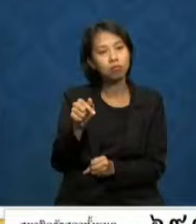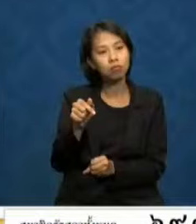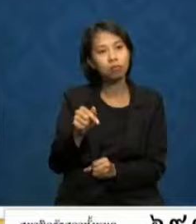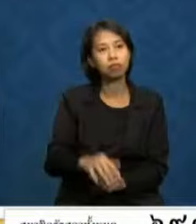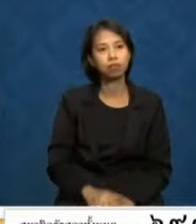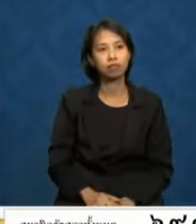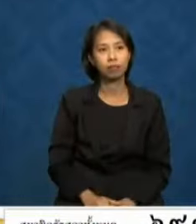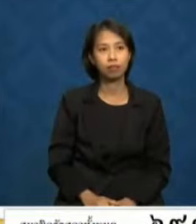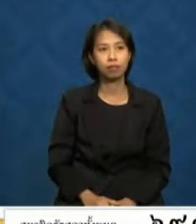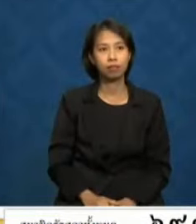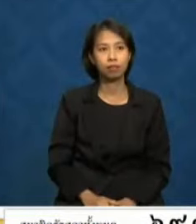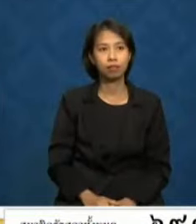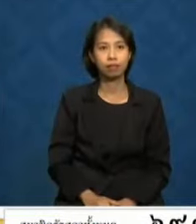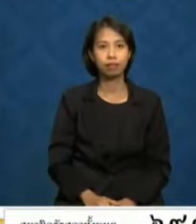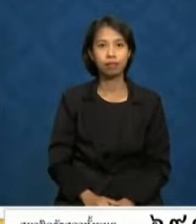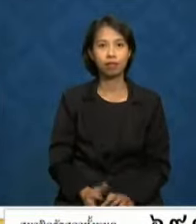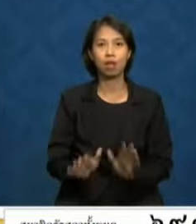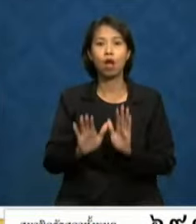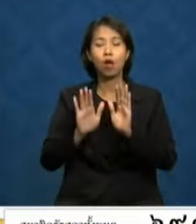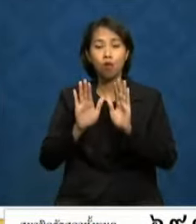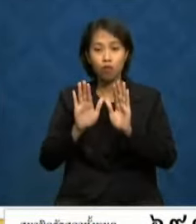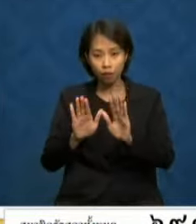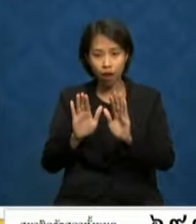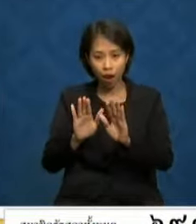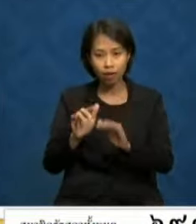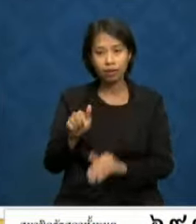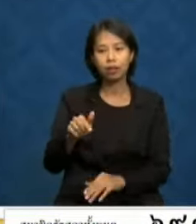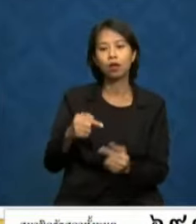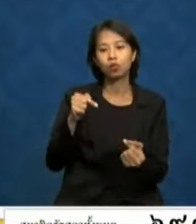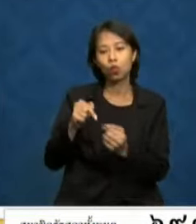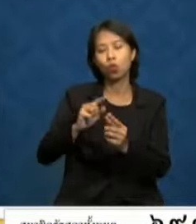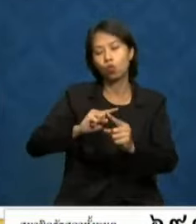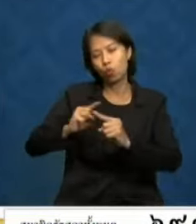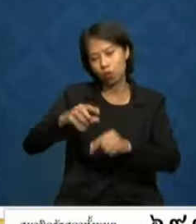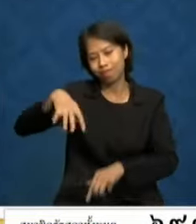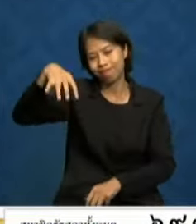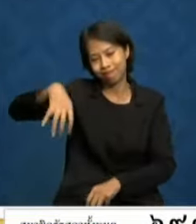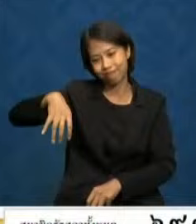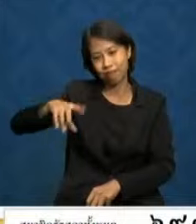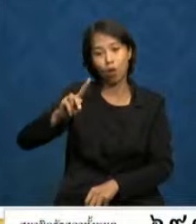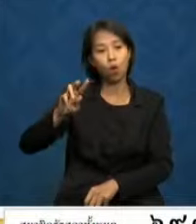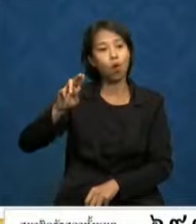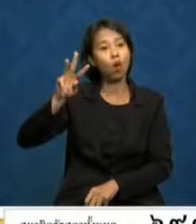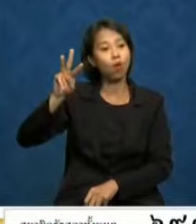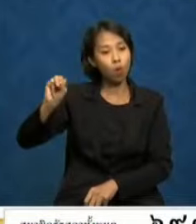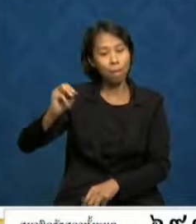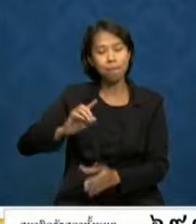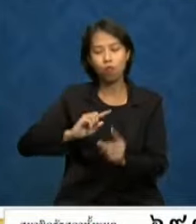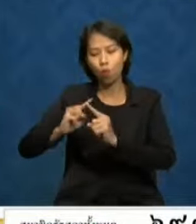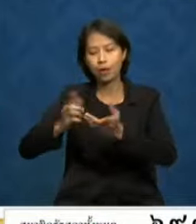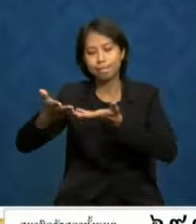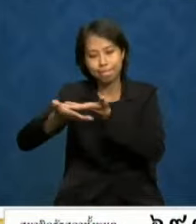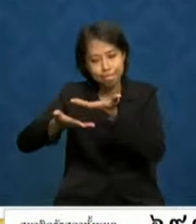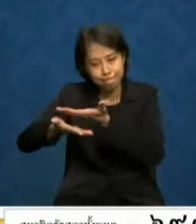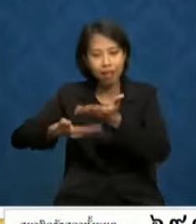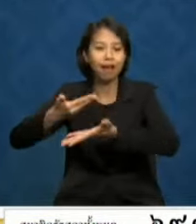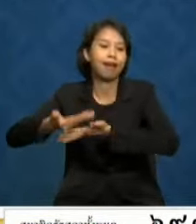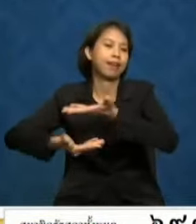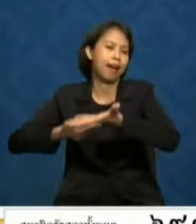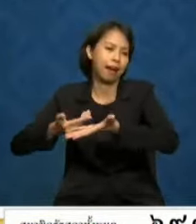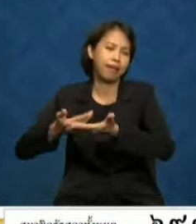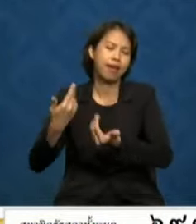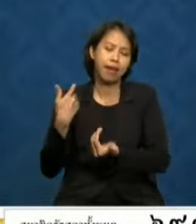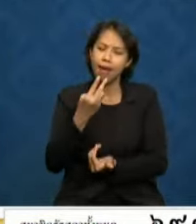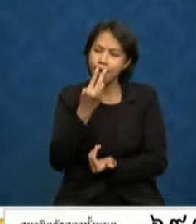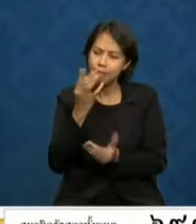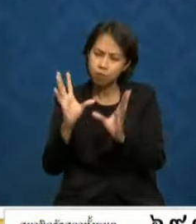ด้วยฮะกรมเจไม่ได้มีอารมณ์เจนะกรมเจรจาการค้าระหว่างประเทศฝากท่านรีบเร่งด้วยเห็นประชุมมาหลายรอบแล้วน